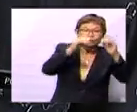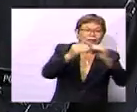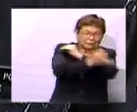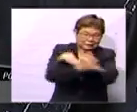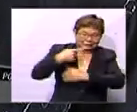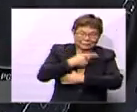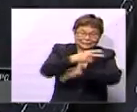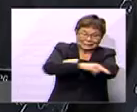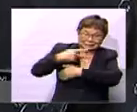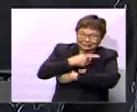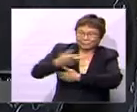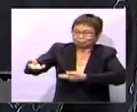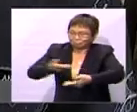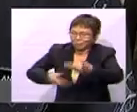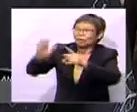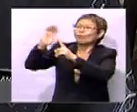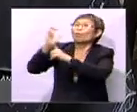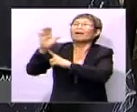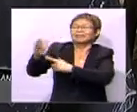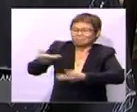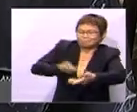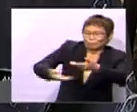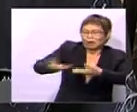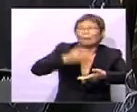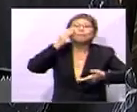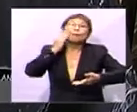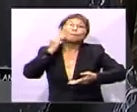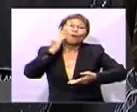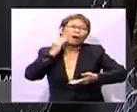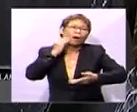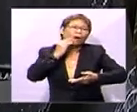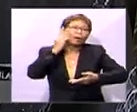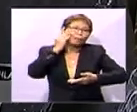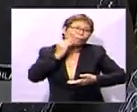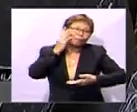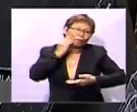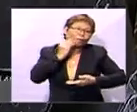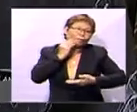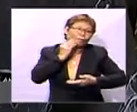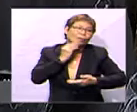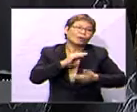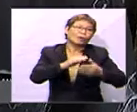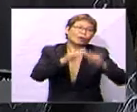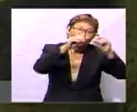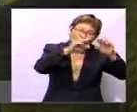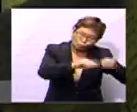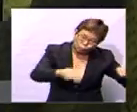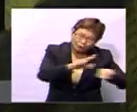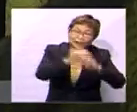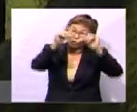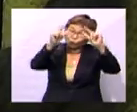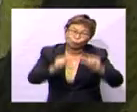kita dengan budaya mereka. Pengalaman besar kepada murid dan juga guru.